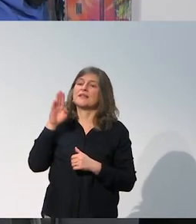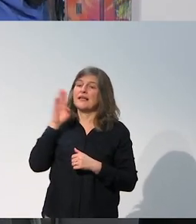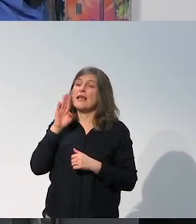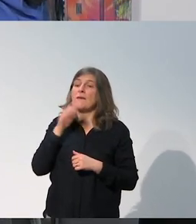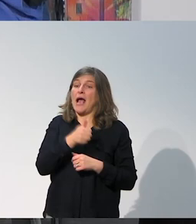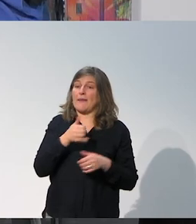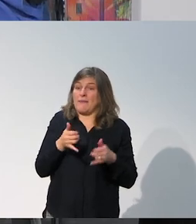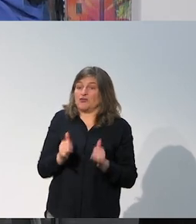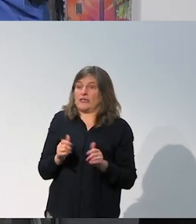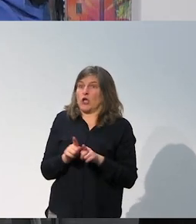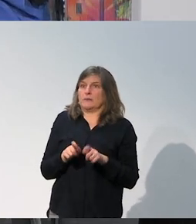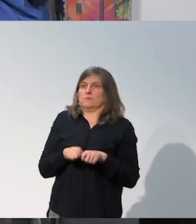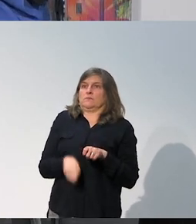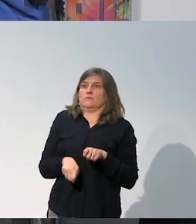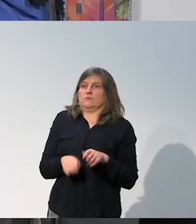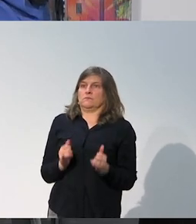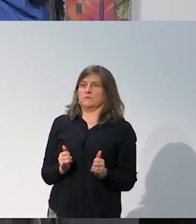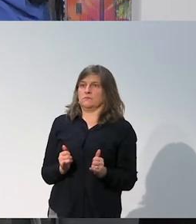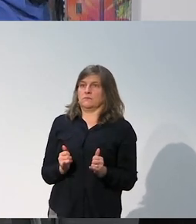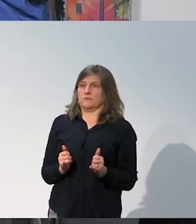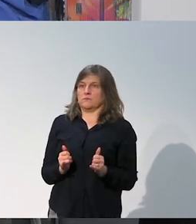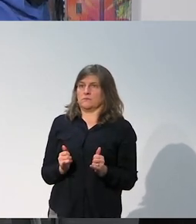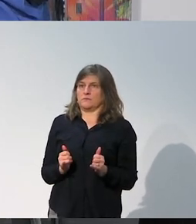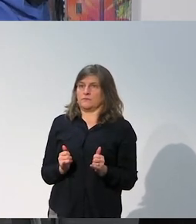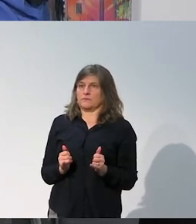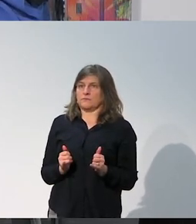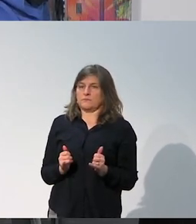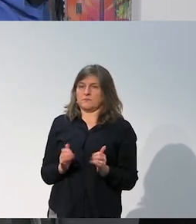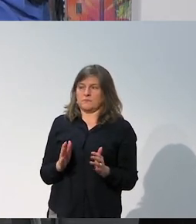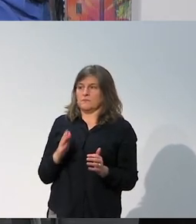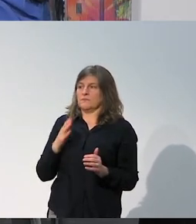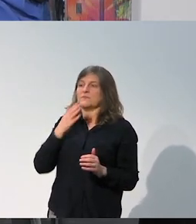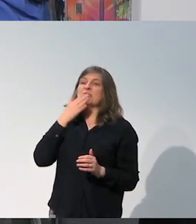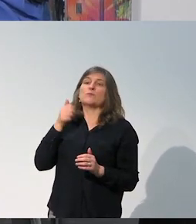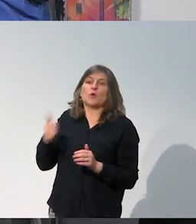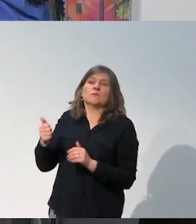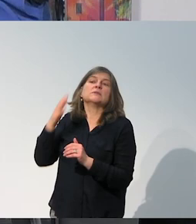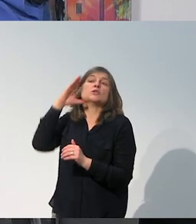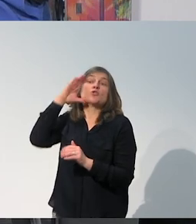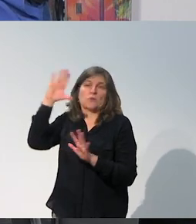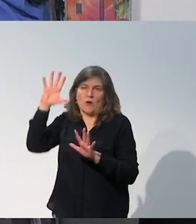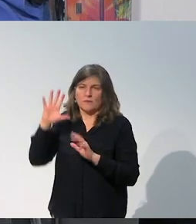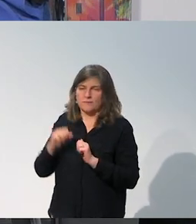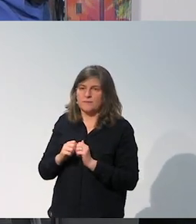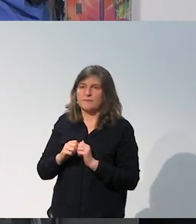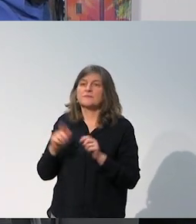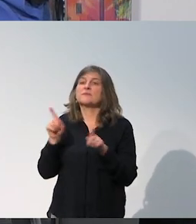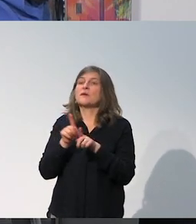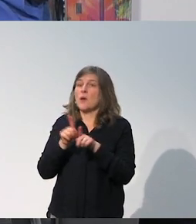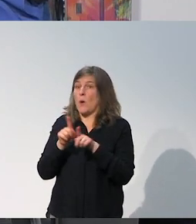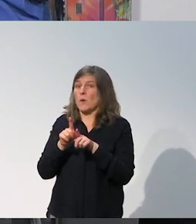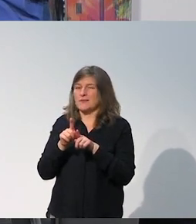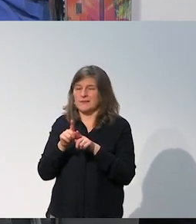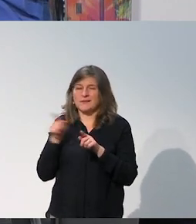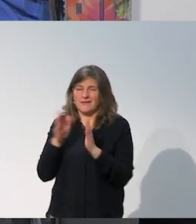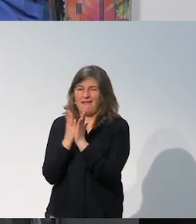pas bouger. Oui, oui. Parce que vaut mieux qu'il dorme. Et son regard, parce que ce livre est aussi celui